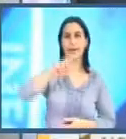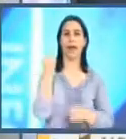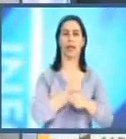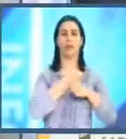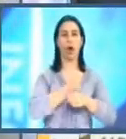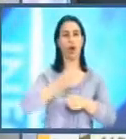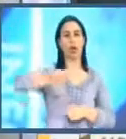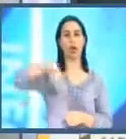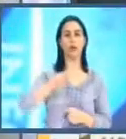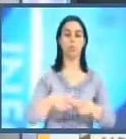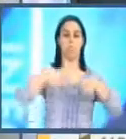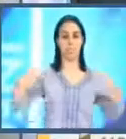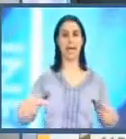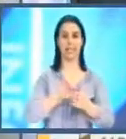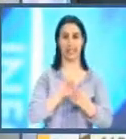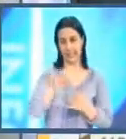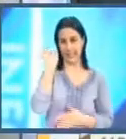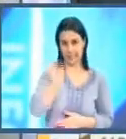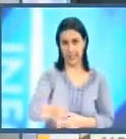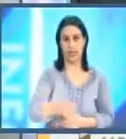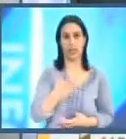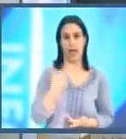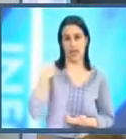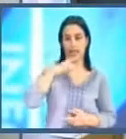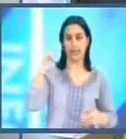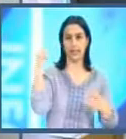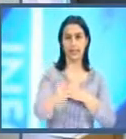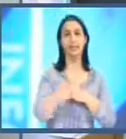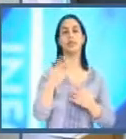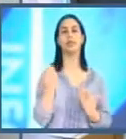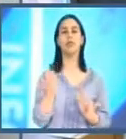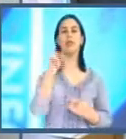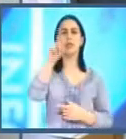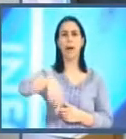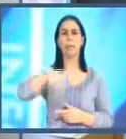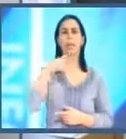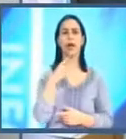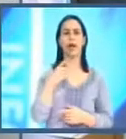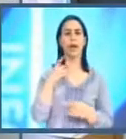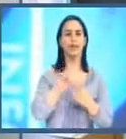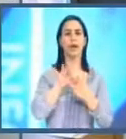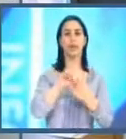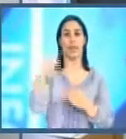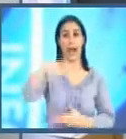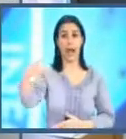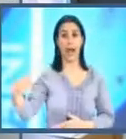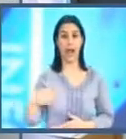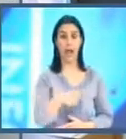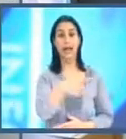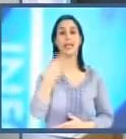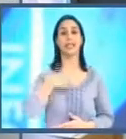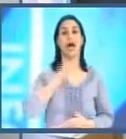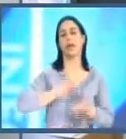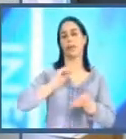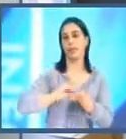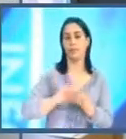un increment de servei, que també, evidentment, com deia abans, sinó el redimensionar els serveis existents, és a dir, de vegades no